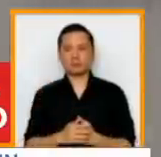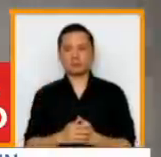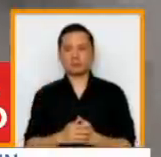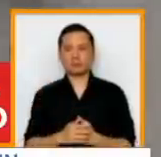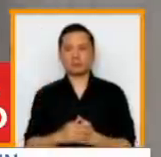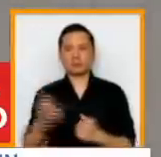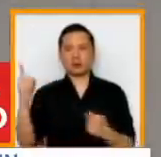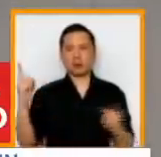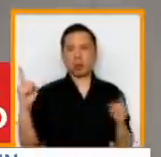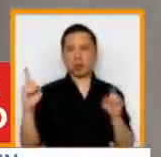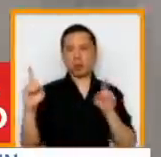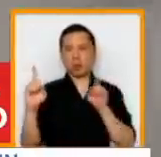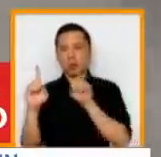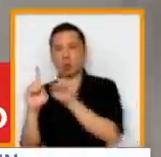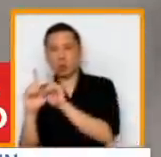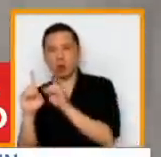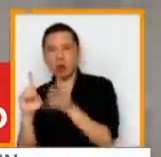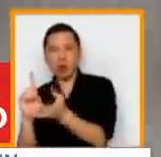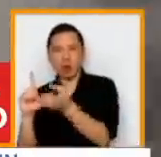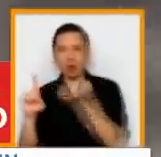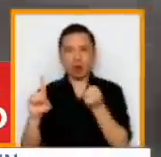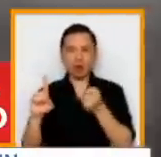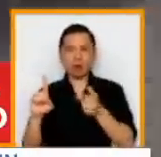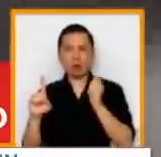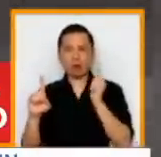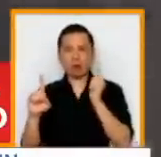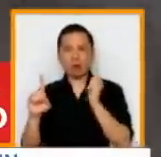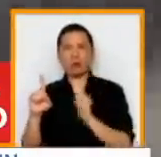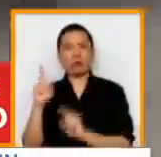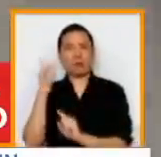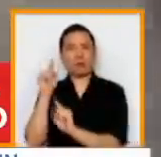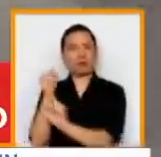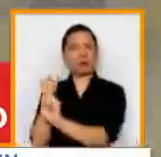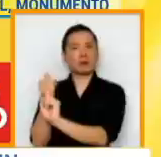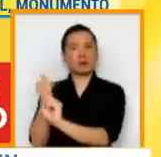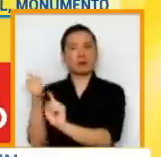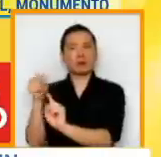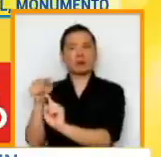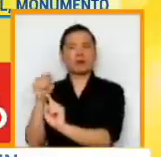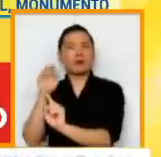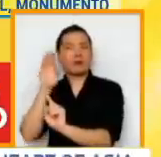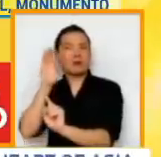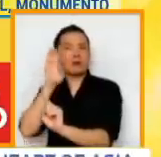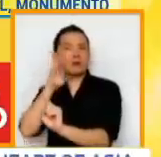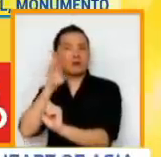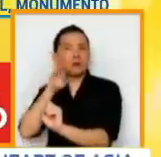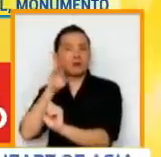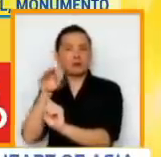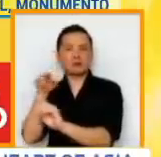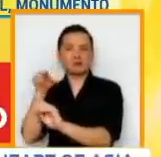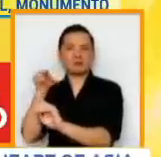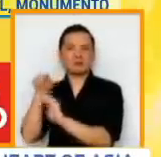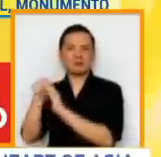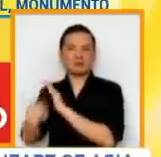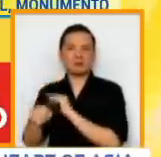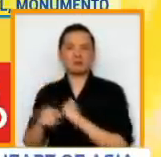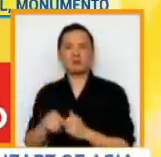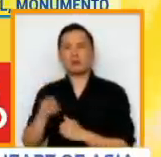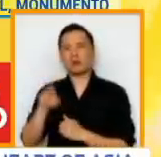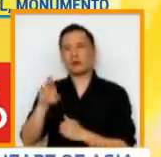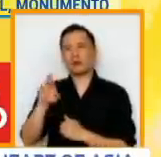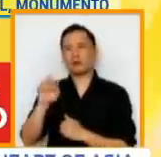Dinakipan lalaki na suspect sa pagpatay sa nakababata niyang kapatid na si Ray Jane Cuenca Sobremisana sa kanyang